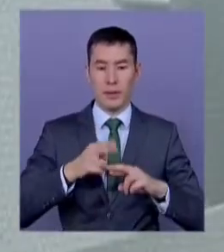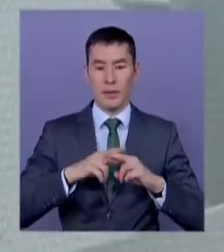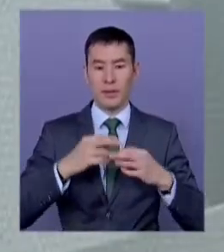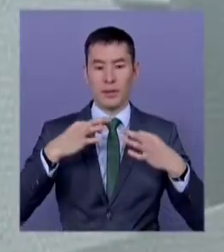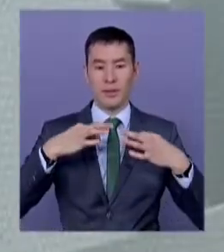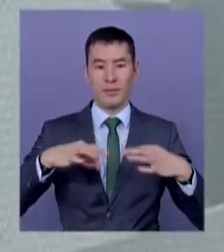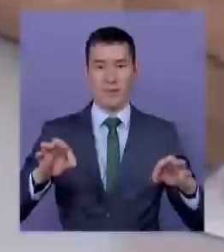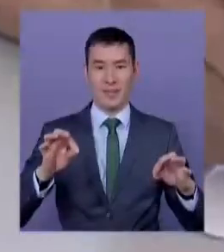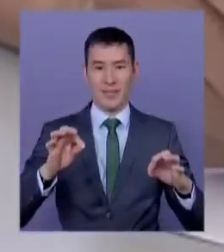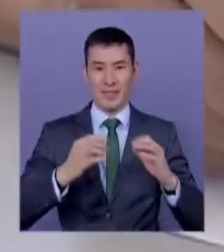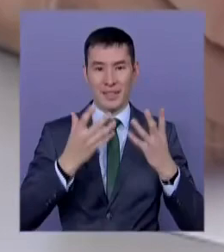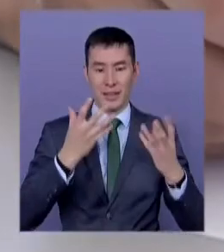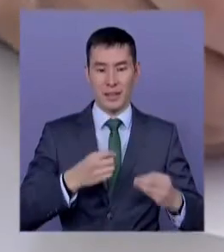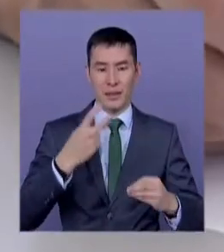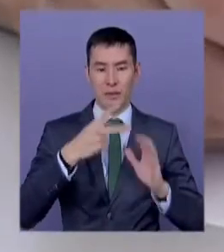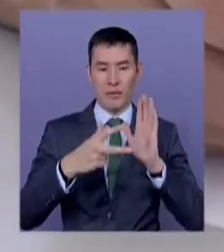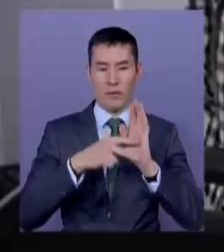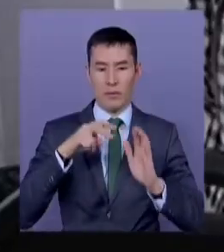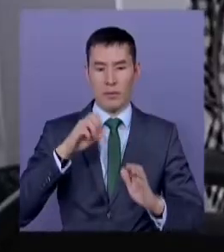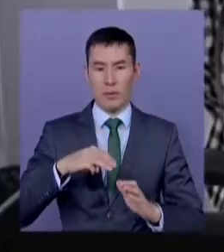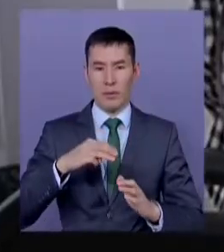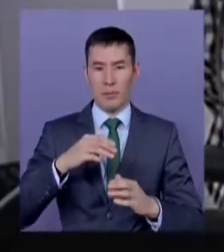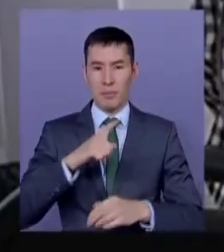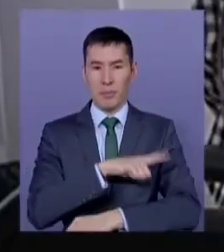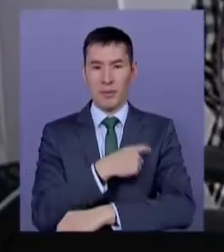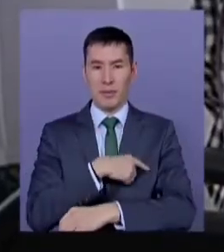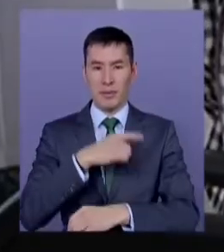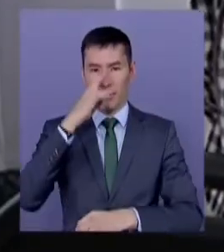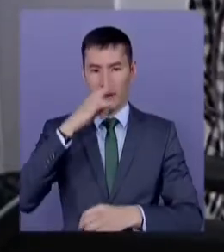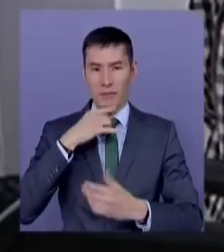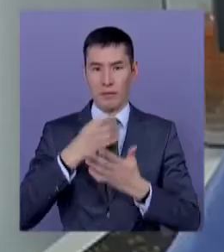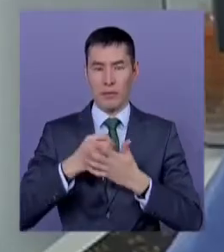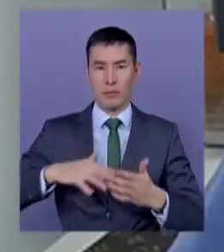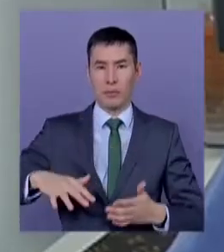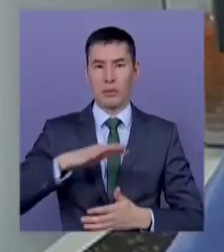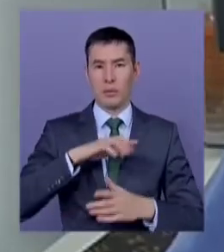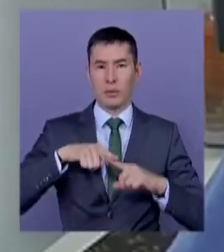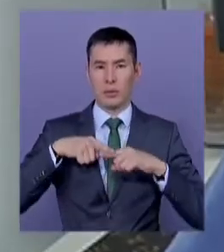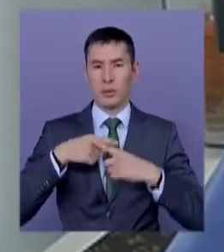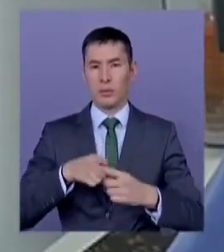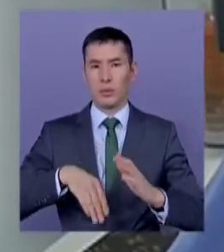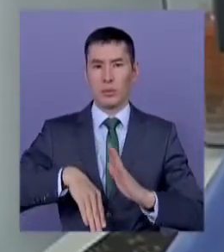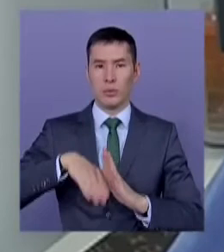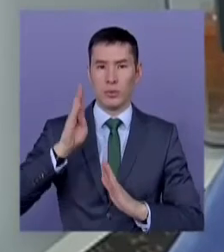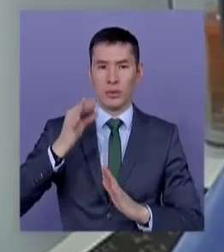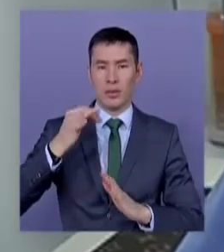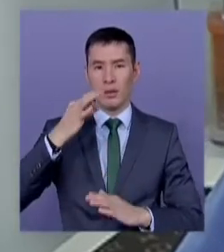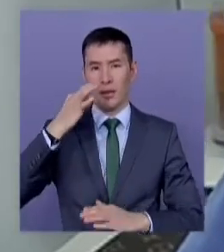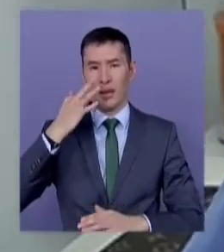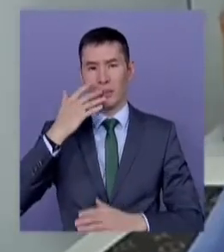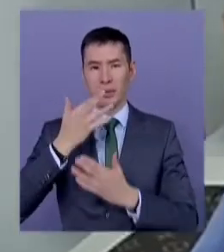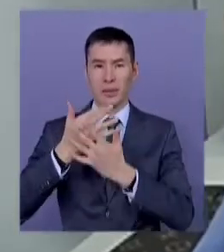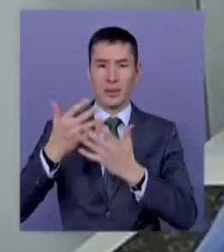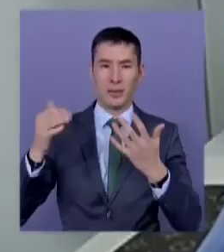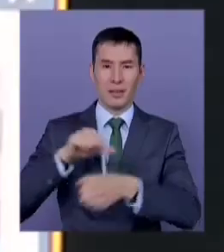жеткізген 28 жылда отандық медицина танымастай өзгерді. Шет мемлекеттермен байланысын ғайып, тәжірибе алмасу аясы кеңейді. Елімізде